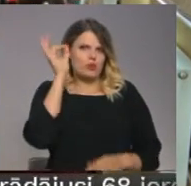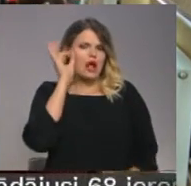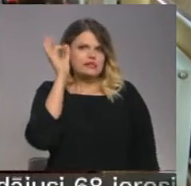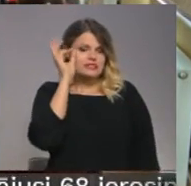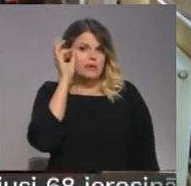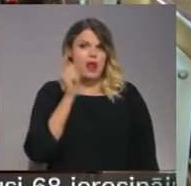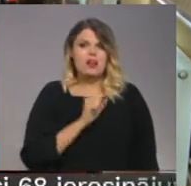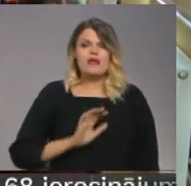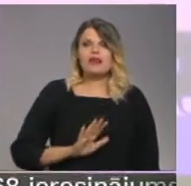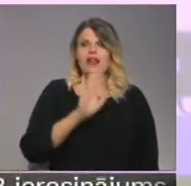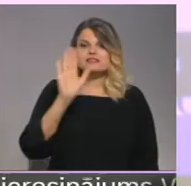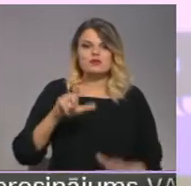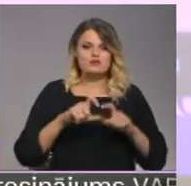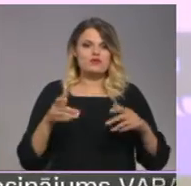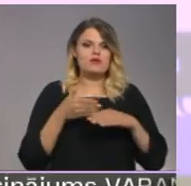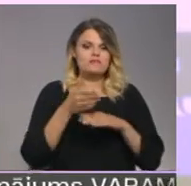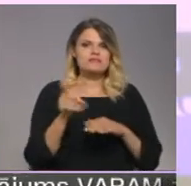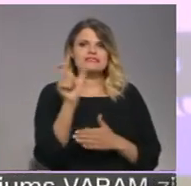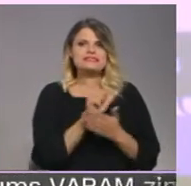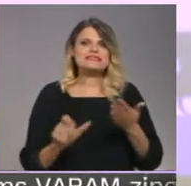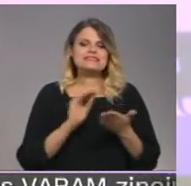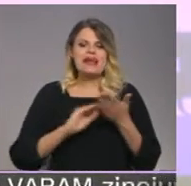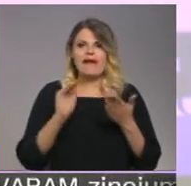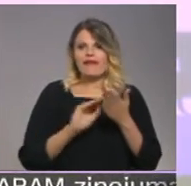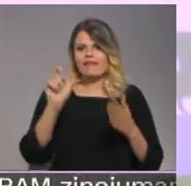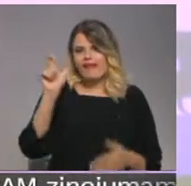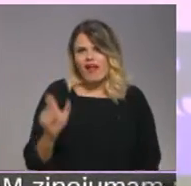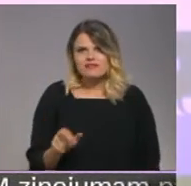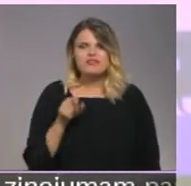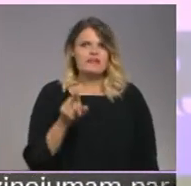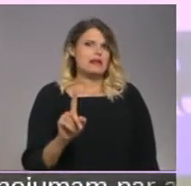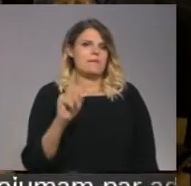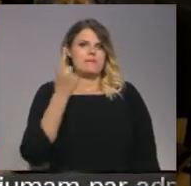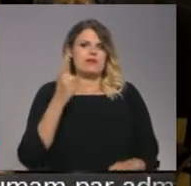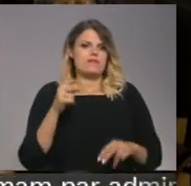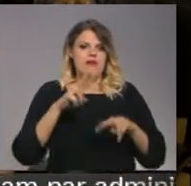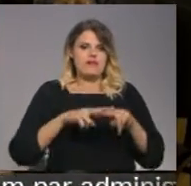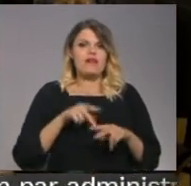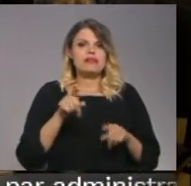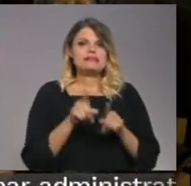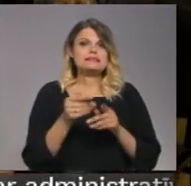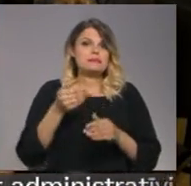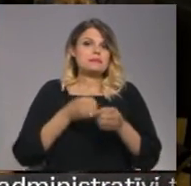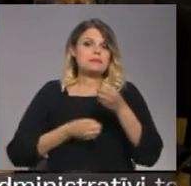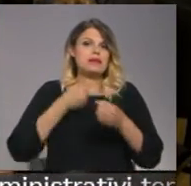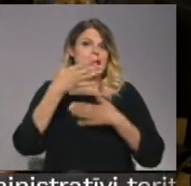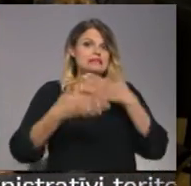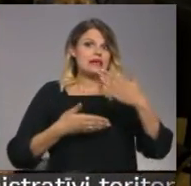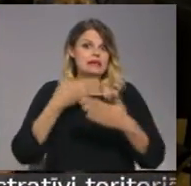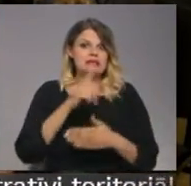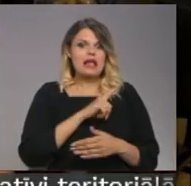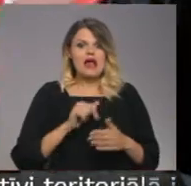svētkus gaidot skolā viesojās dzejniece Ineta Atpile Jūgane. Skola ir pirmā, kas vēl īsi pirms prezentācijas Latvijas